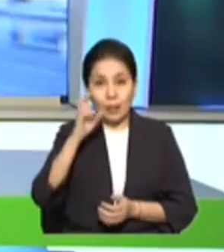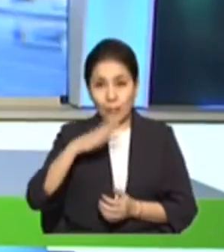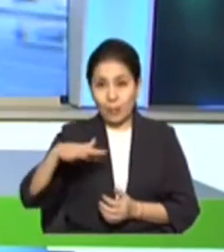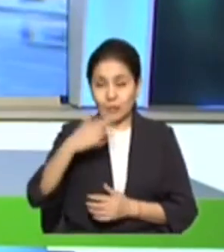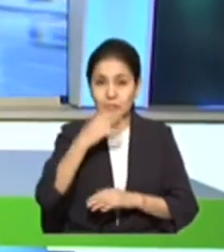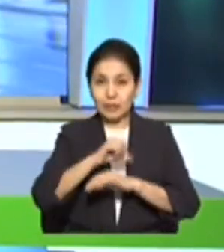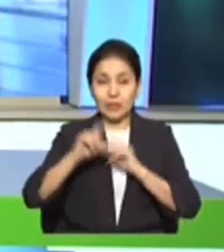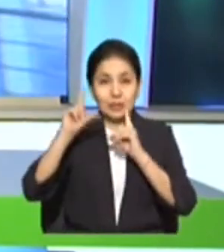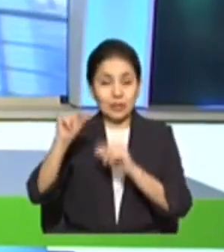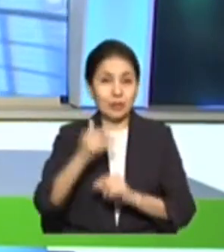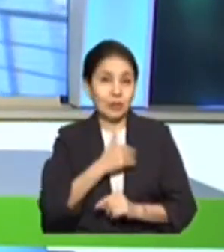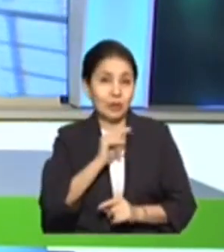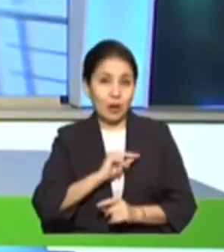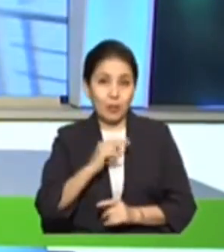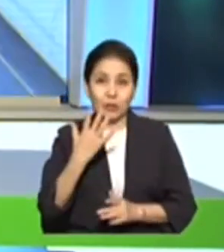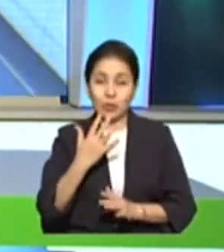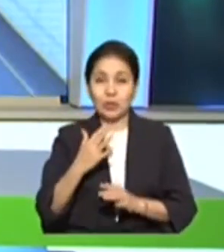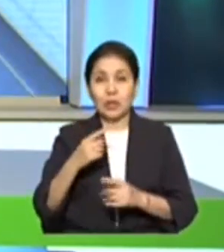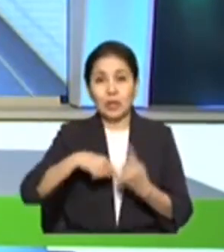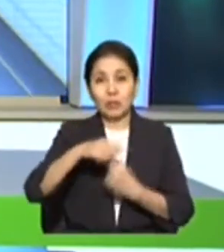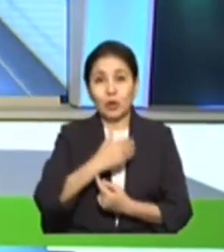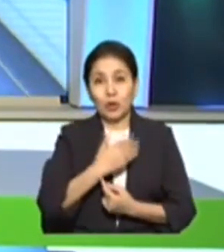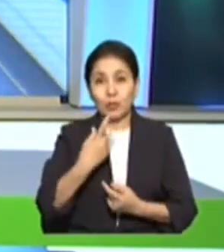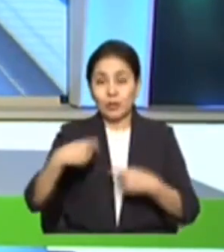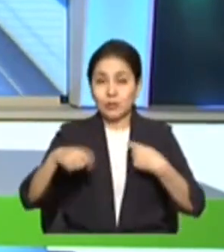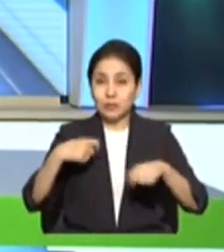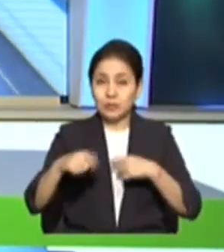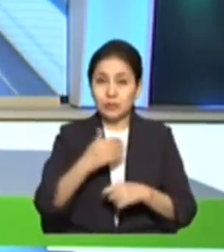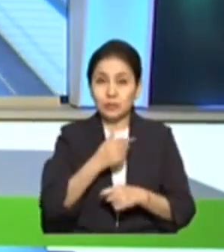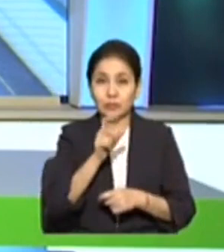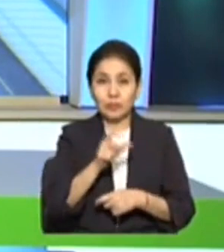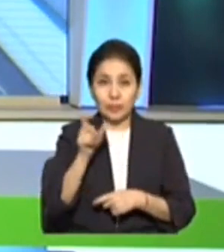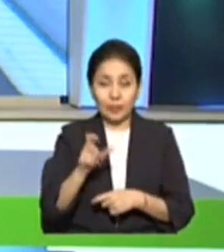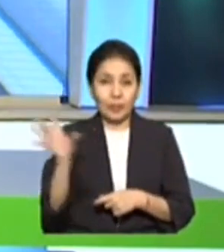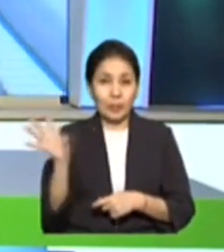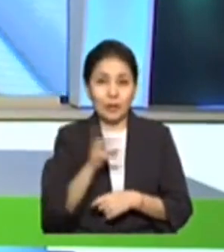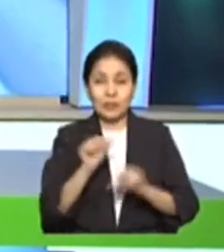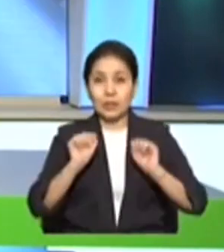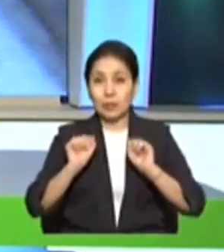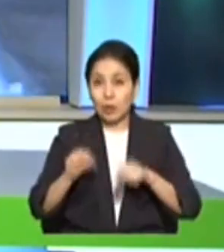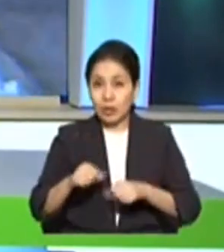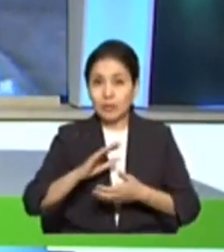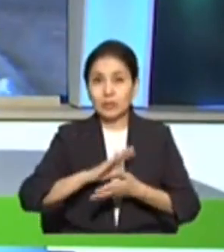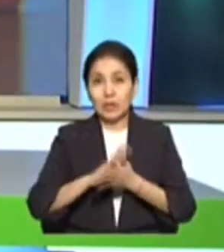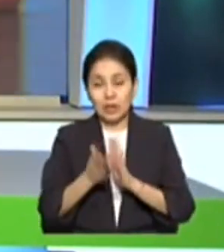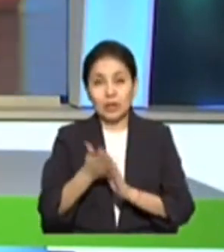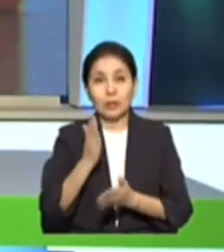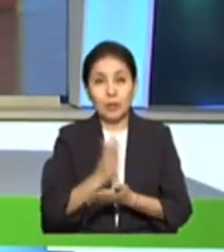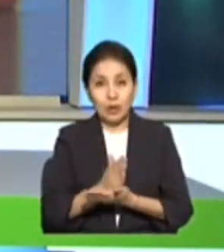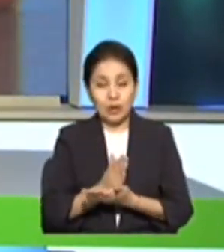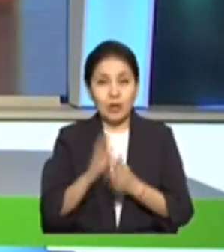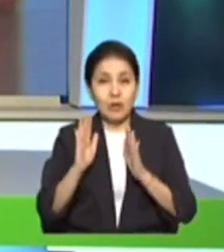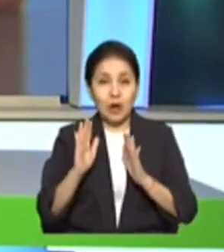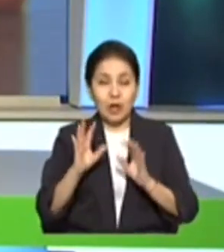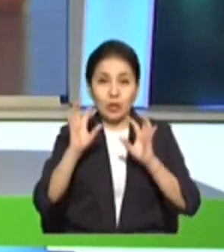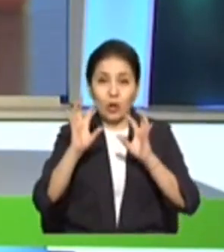Mamlakatimizda chet elga borib ishlash uchun yoki tadbirkorlik qilmoqchi, oldi-sotdi bilan shug'ullanmoqchi bo'lganlarga barcha imkoniyat va sharoitlar bor. Faqat